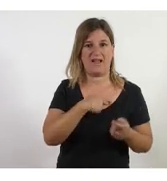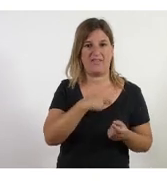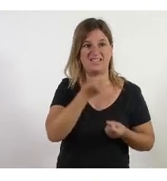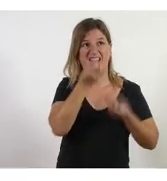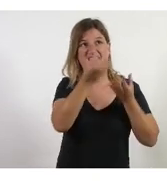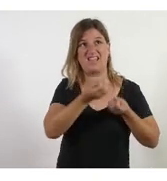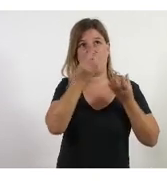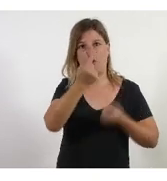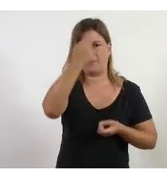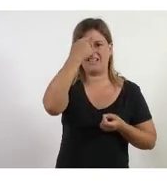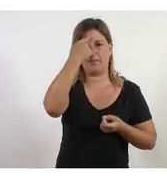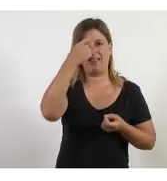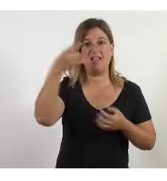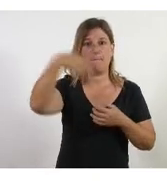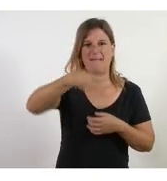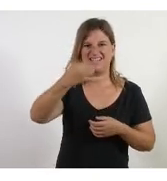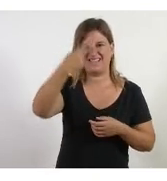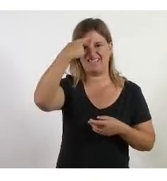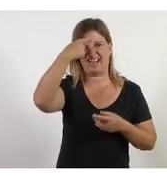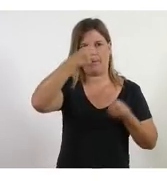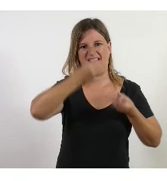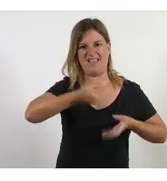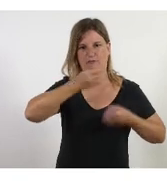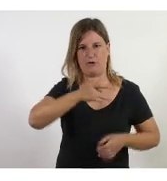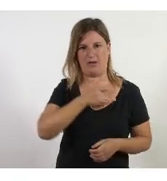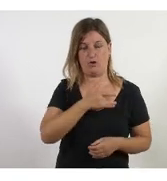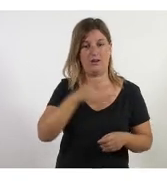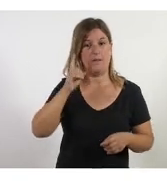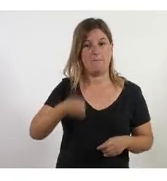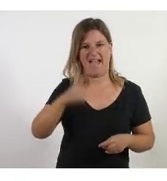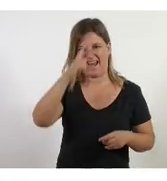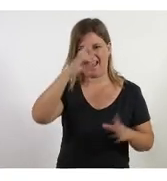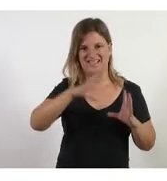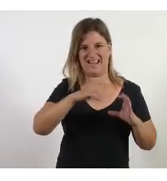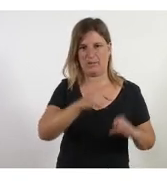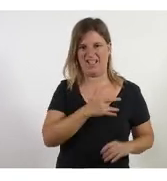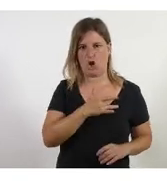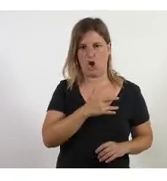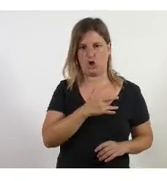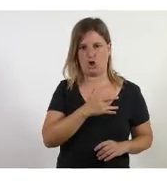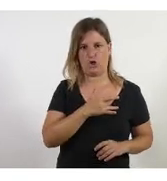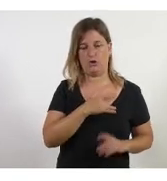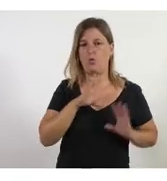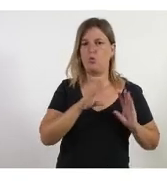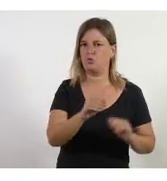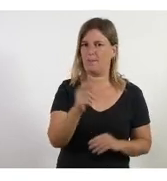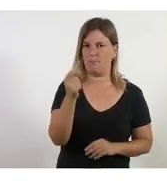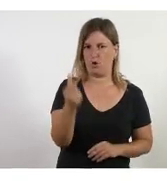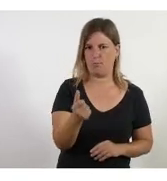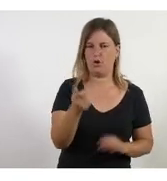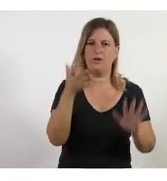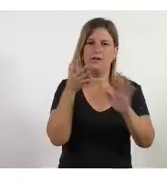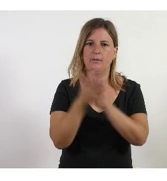rep. O sigui que el que mana és el cervell-cor i l'utilitzem molt poc. I el que necessitem en